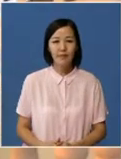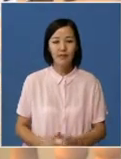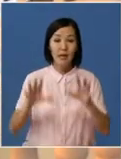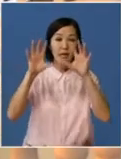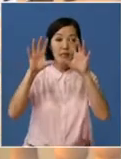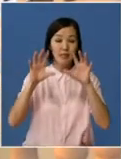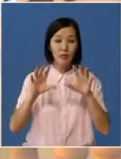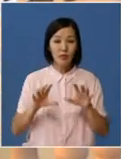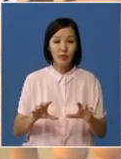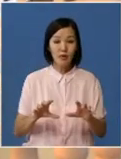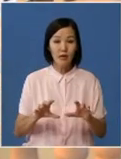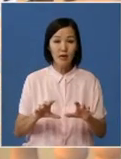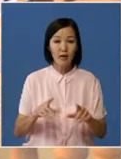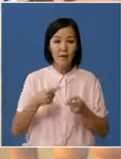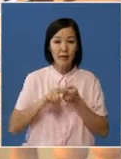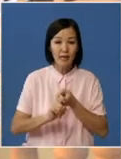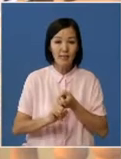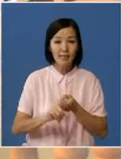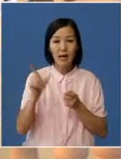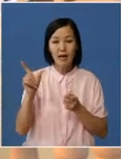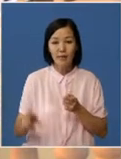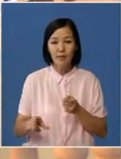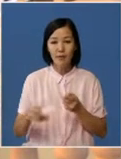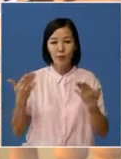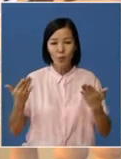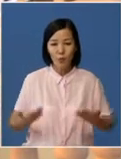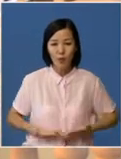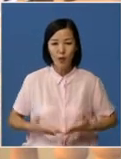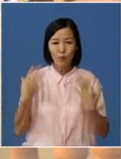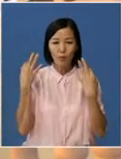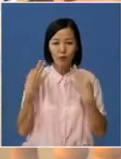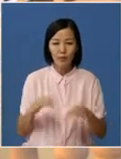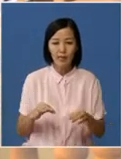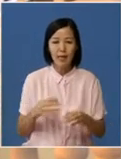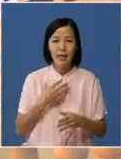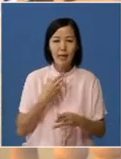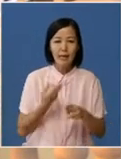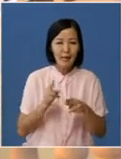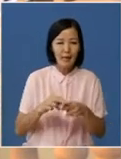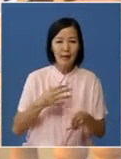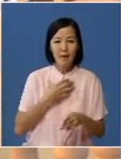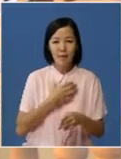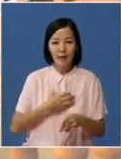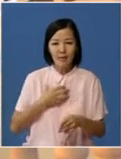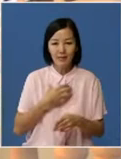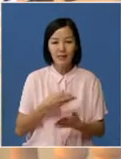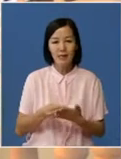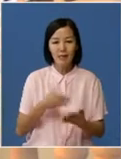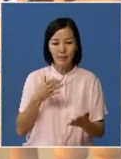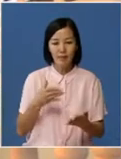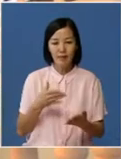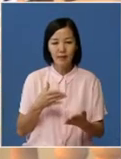Конституцияға сәйкес адам және оның өмірі, бостандығы ол ең маңызды, сондай бағалы